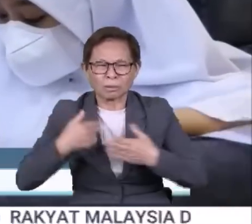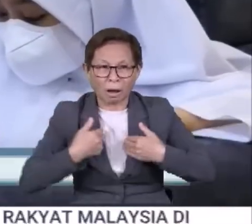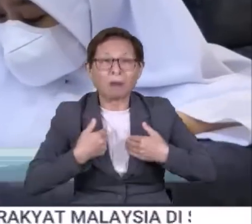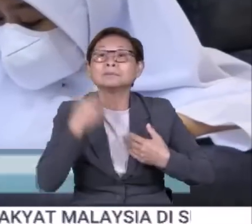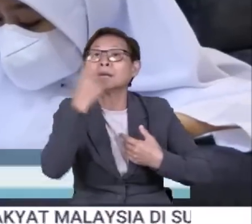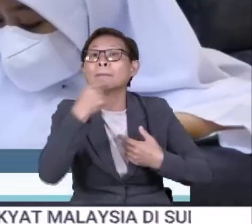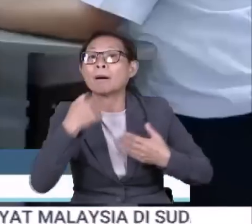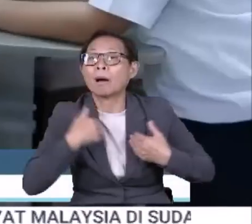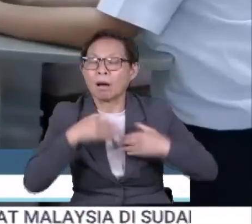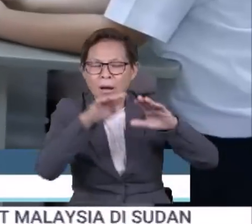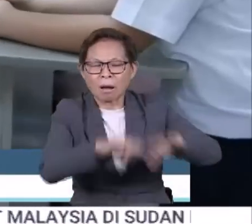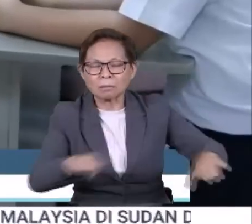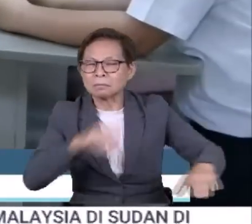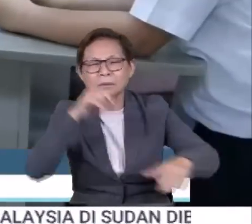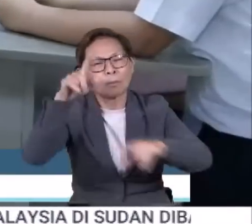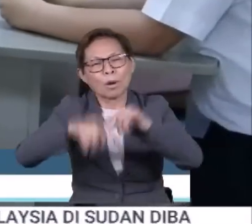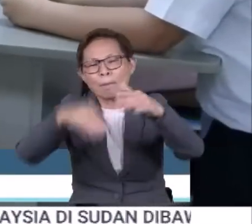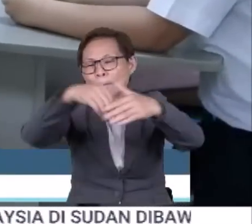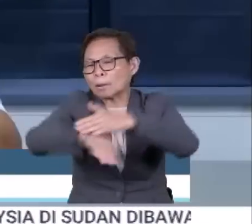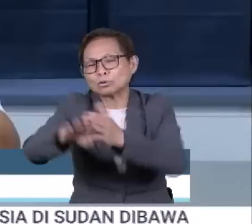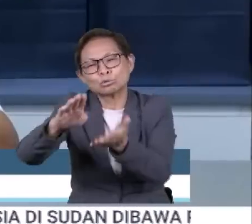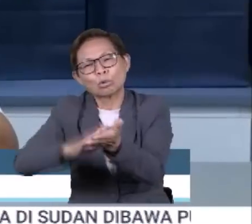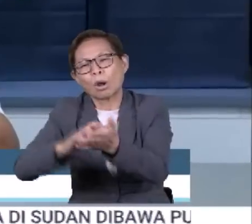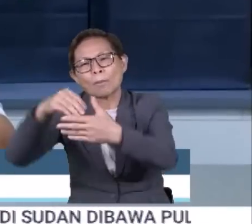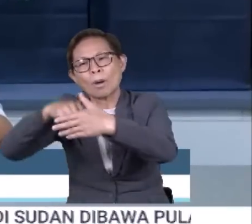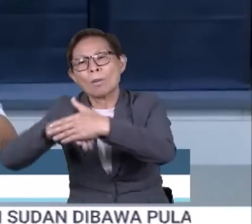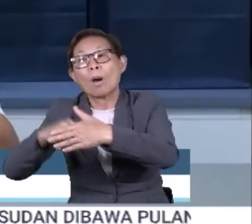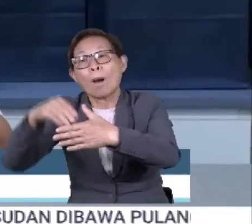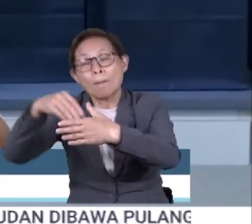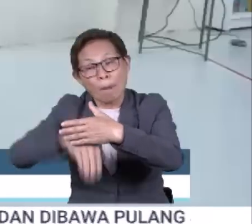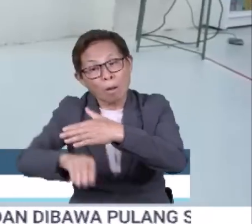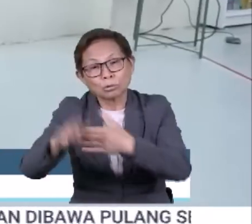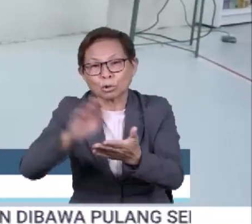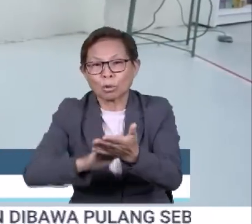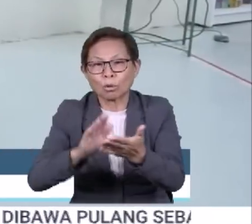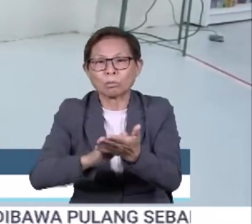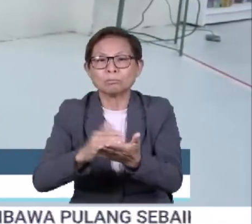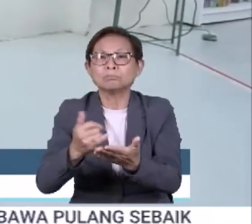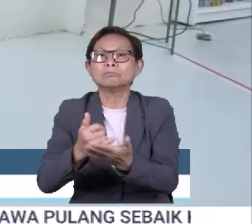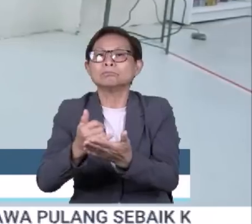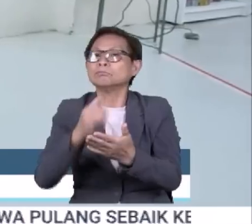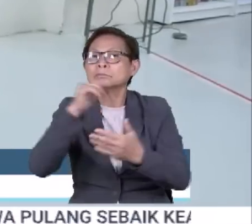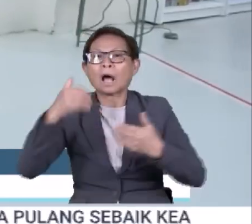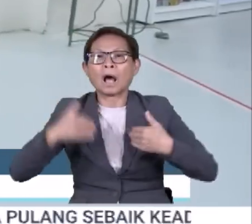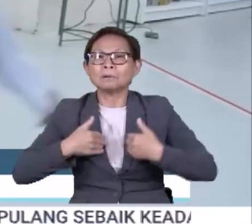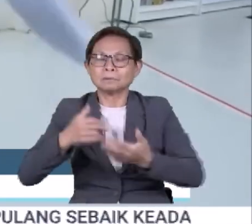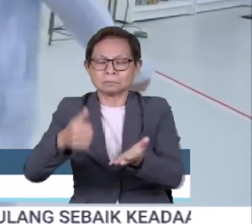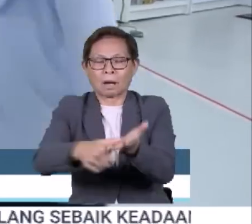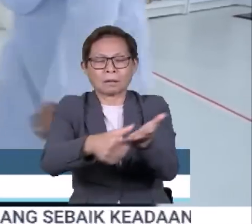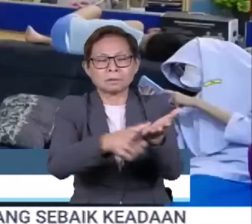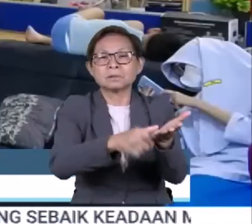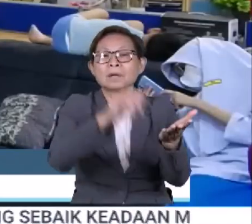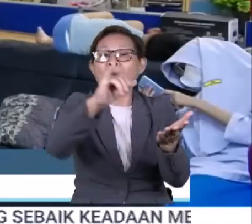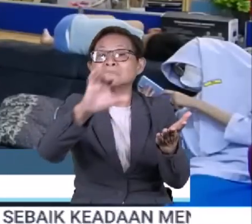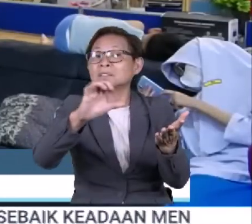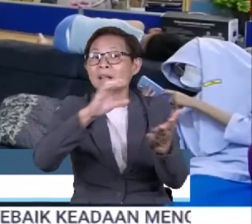yang tidak boleh masuk ke mana-mana sekolah. Mereka adalah stateless children dan juga ada juga keluarga-keluarga